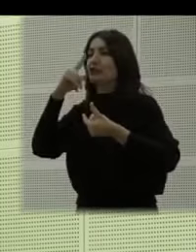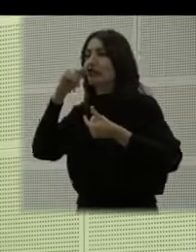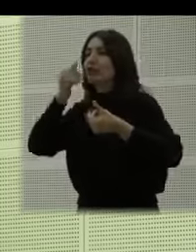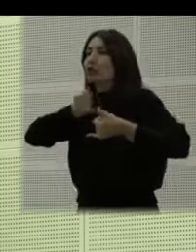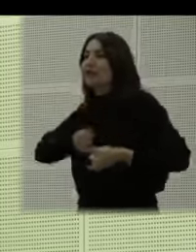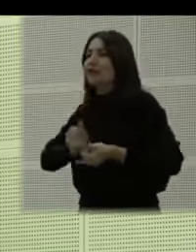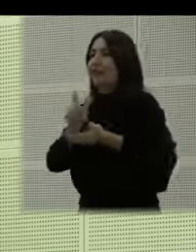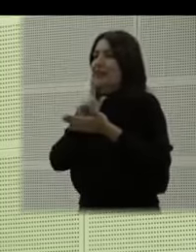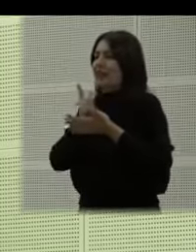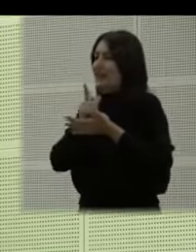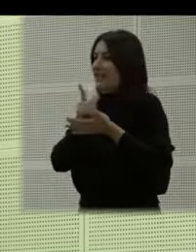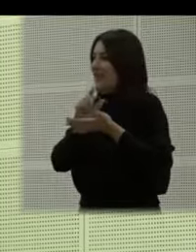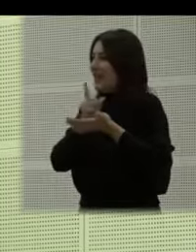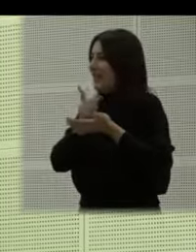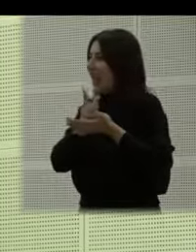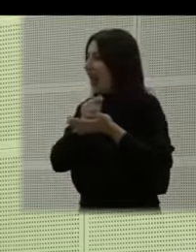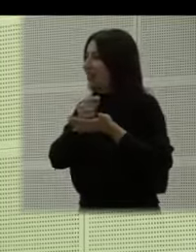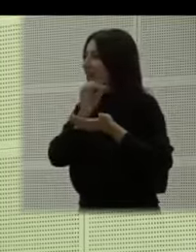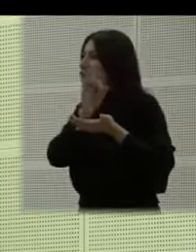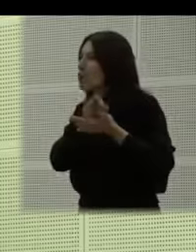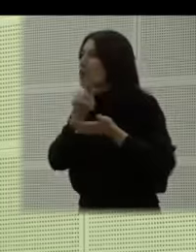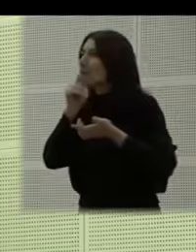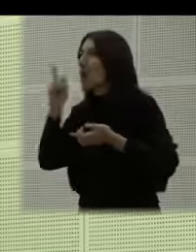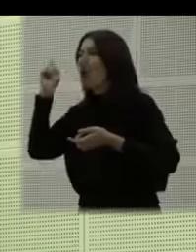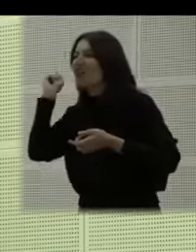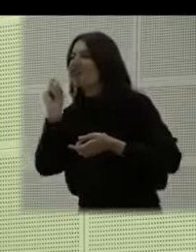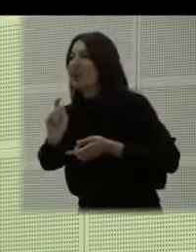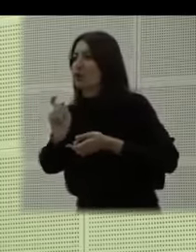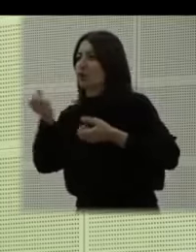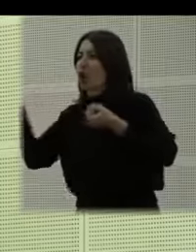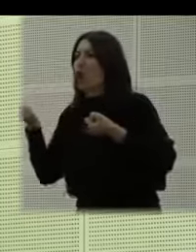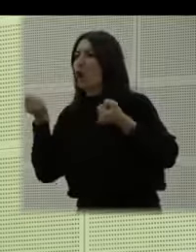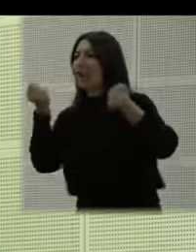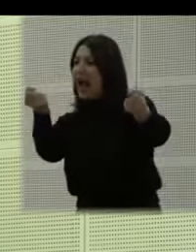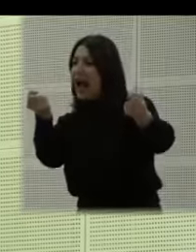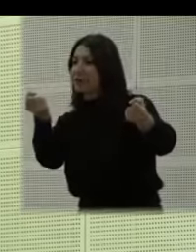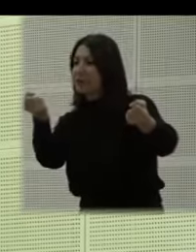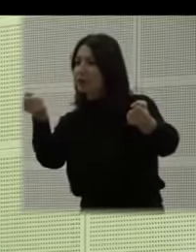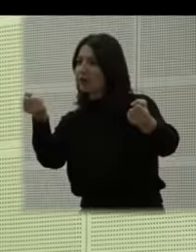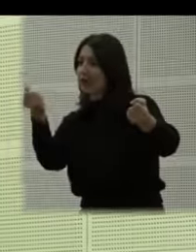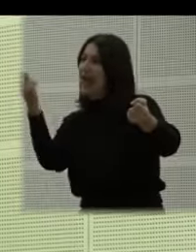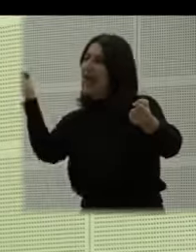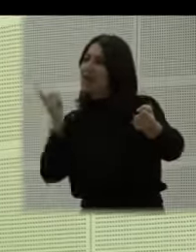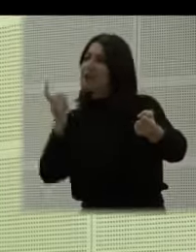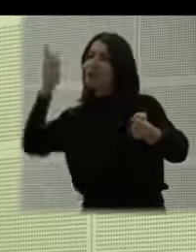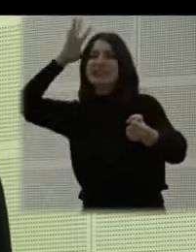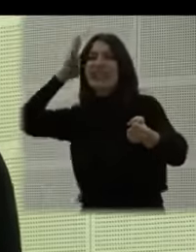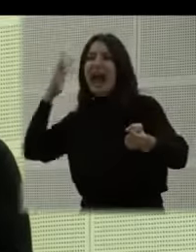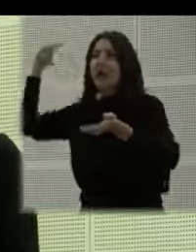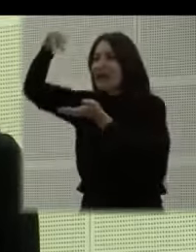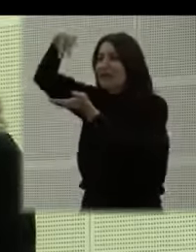pride che c'è stato a Foggia, mio padre è venuto col camion e ci ballavano le drag queen sul suo camion, vi dico solo questo.